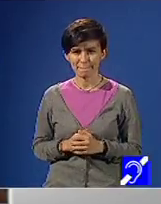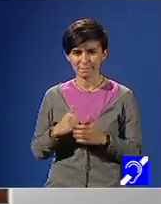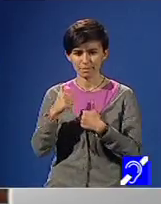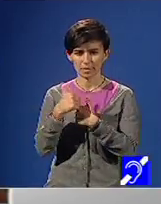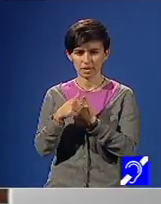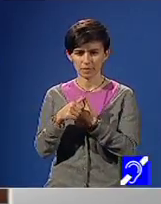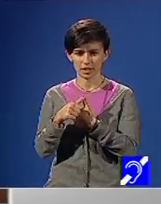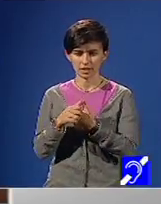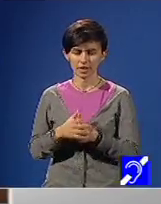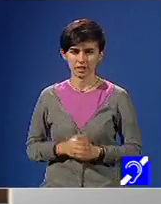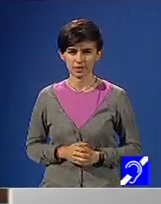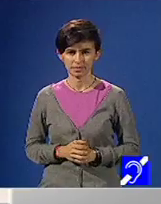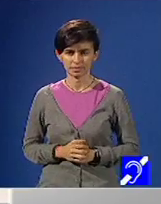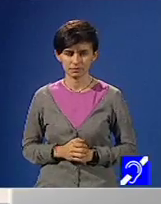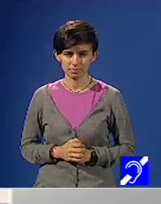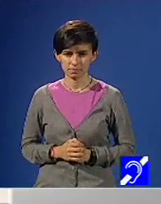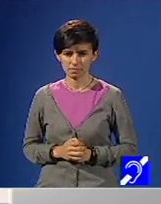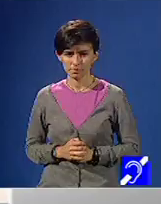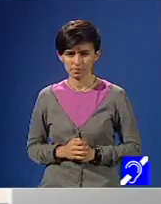prietenie,